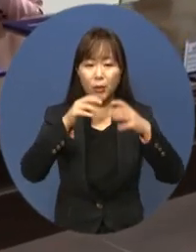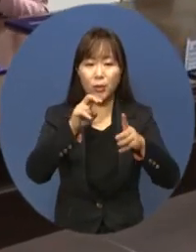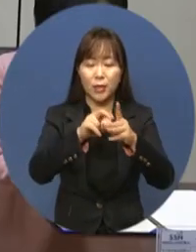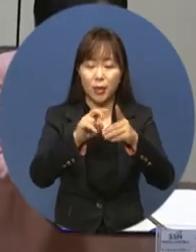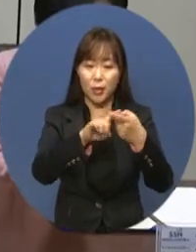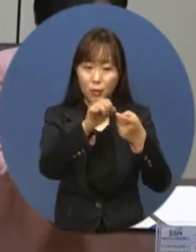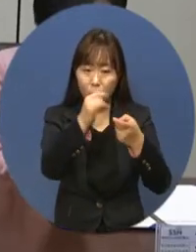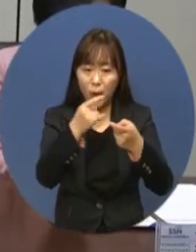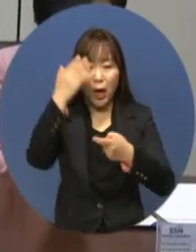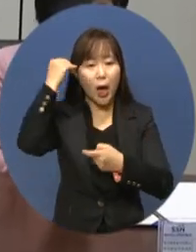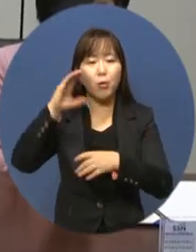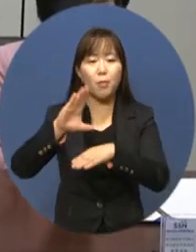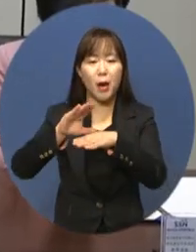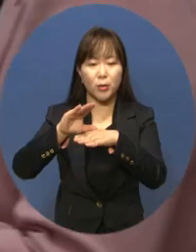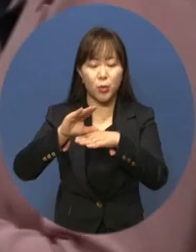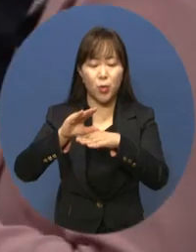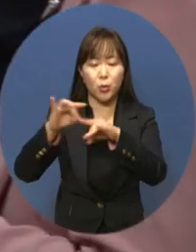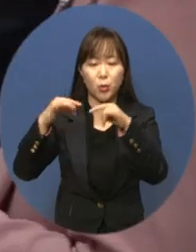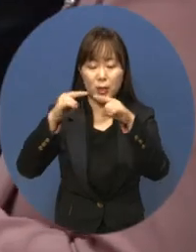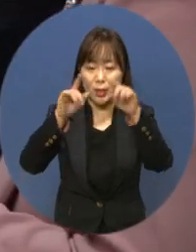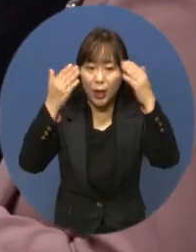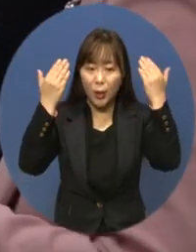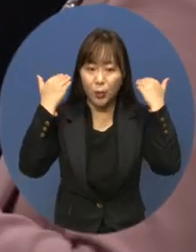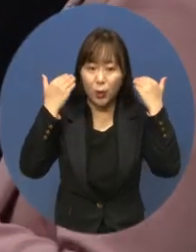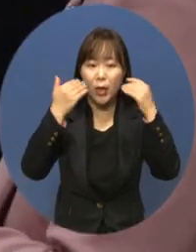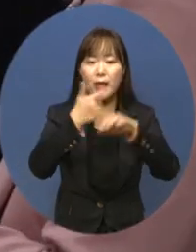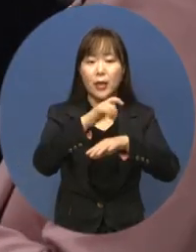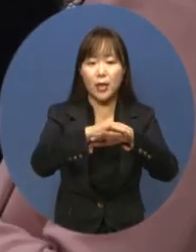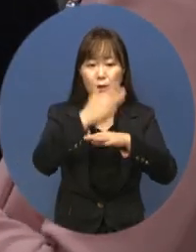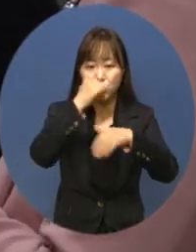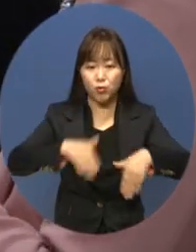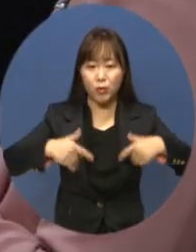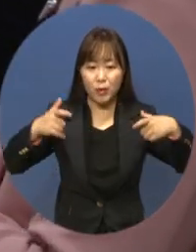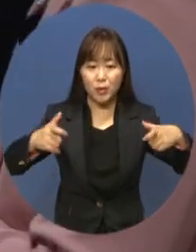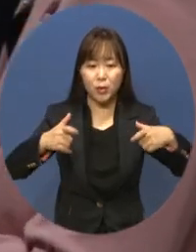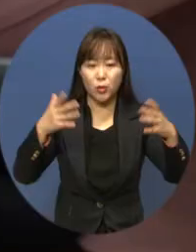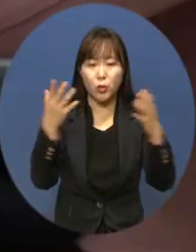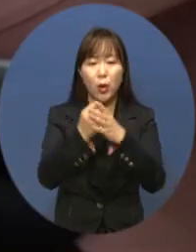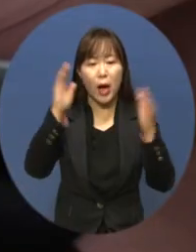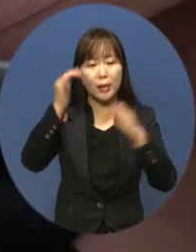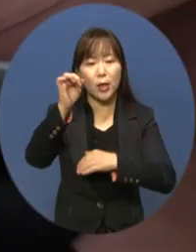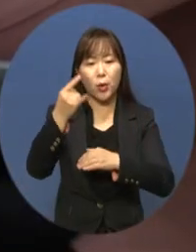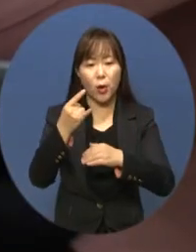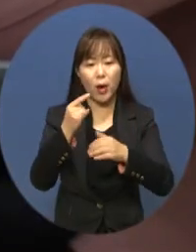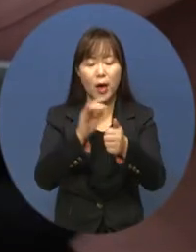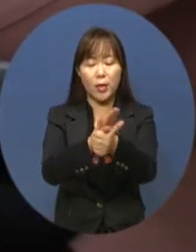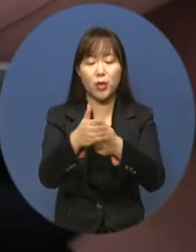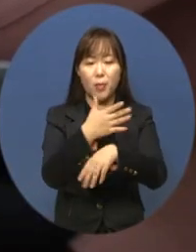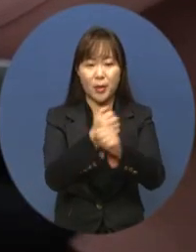대전지역아동센터협의회, 한국방송통신대학교 대전충남지역 총학생회와 협약식을 맺고